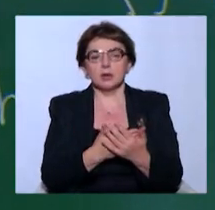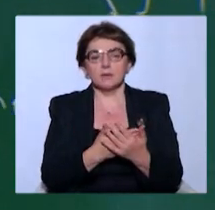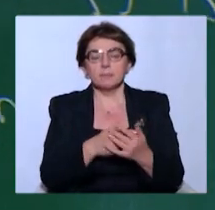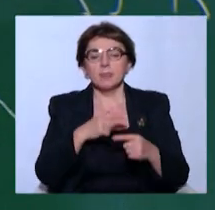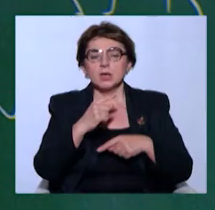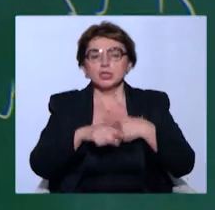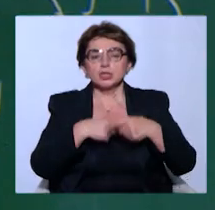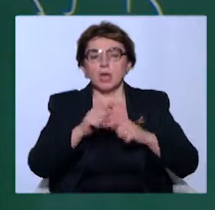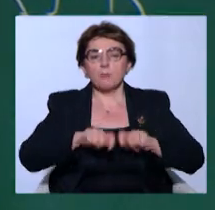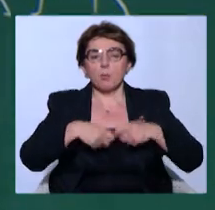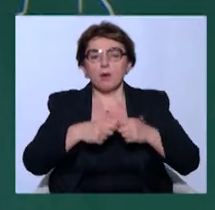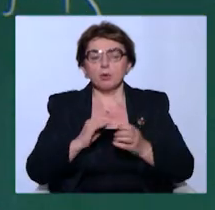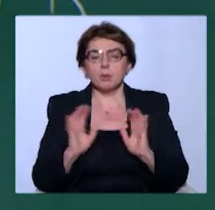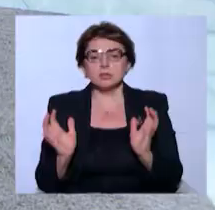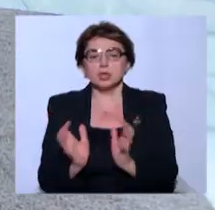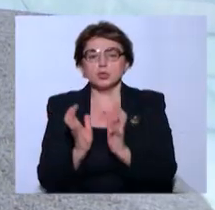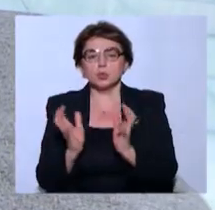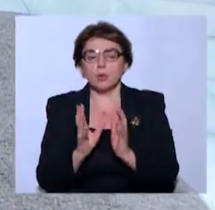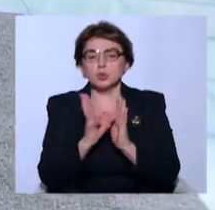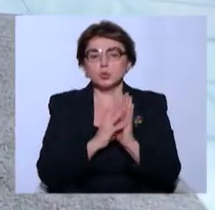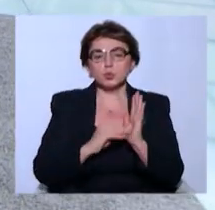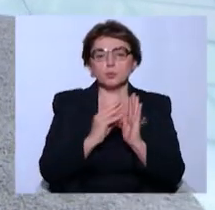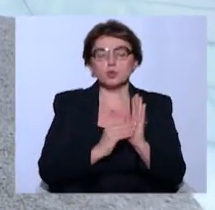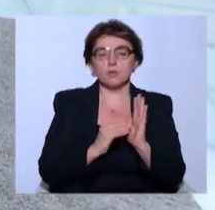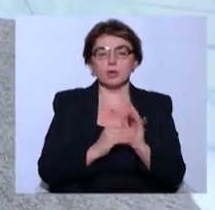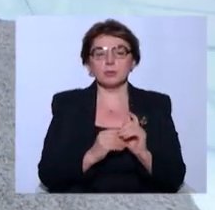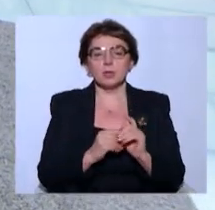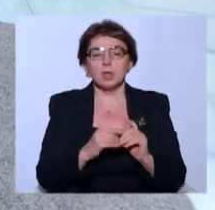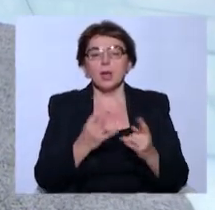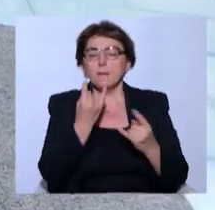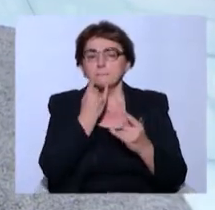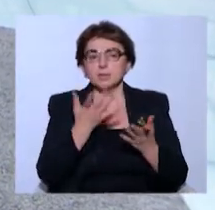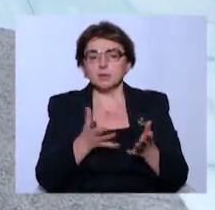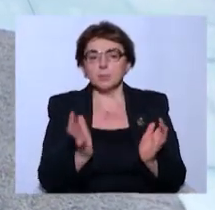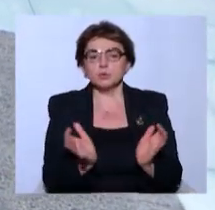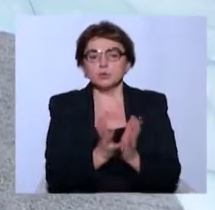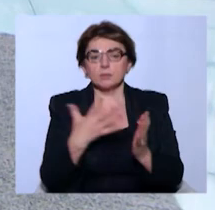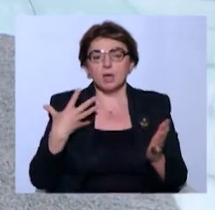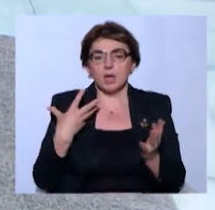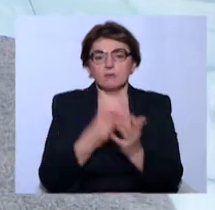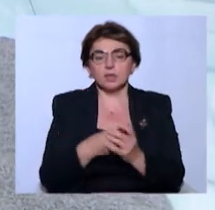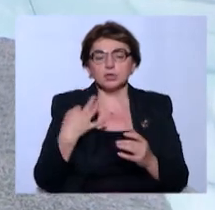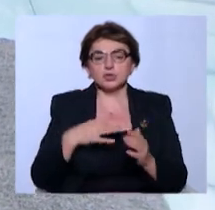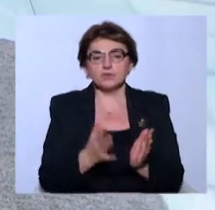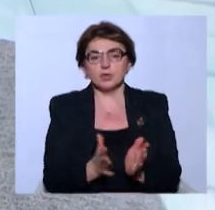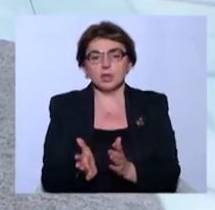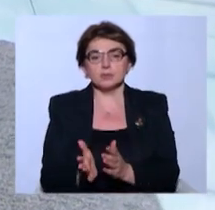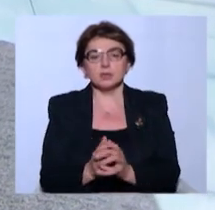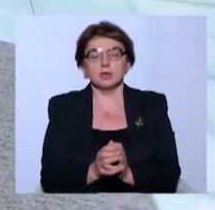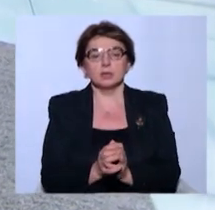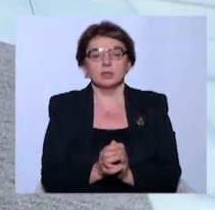ეხმარება ორგანიზმებს არსებობაში, ძალიან მნიშვნელოვანია გავიაზროთ, რომ